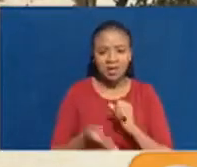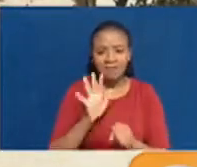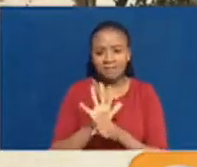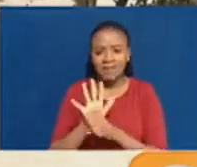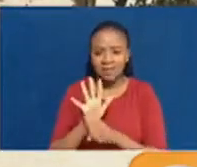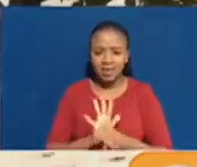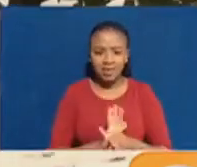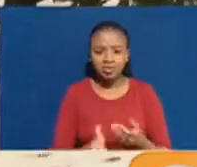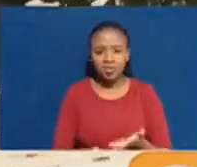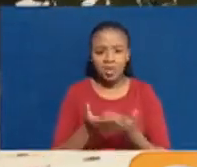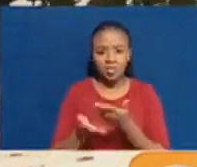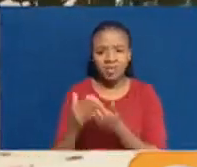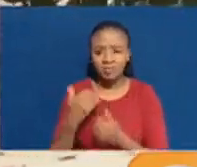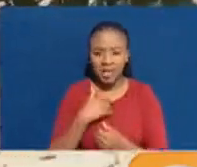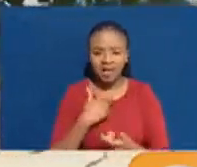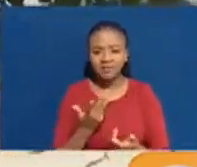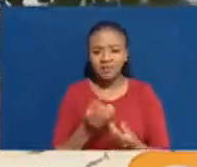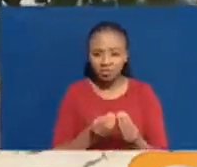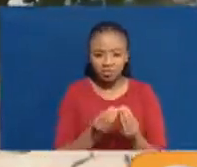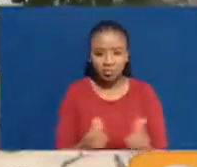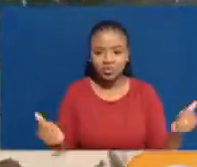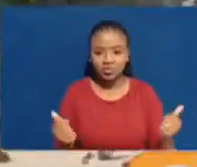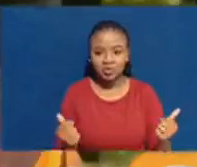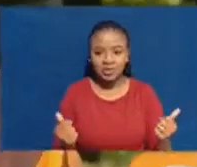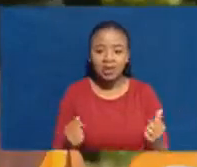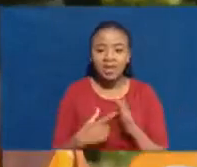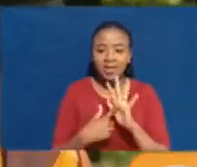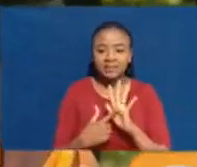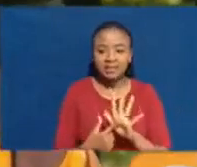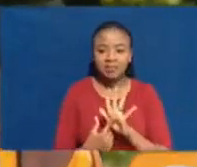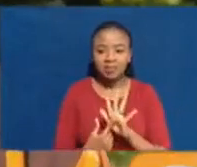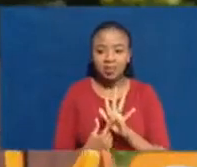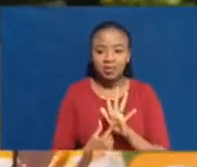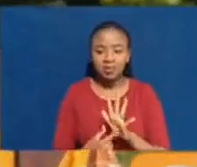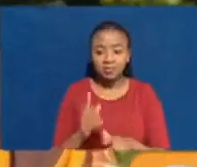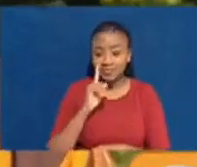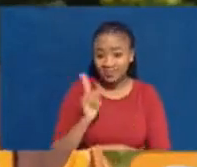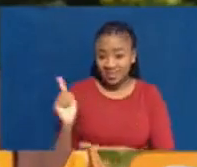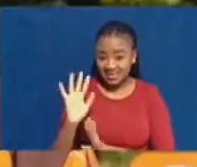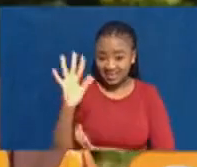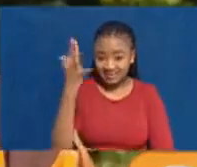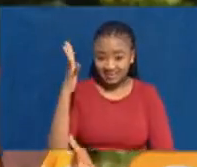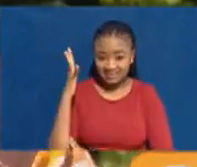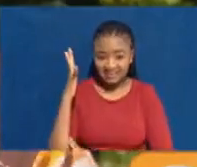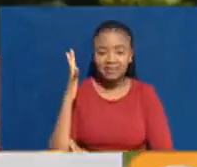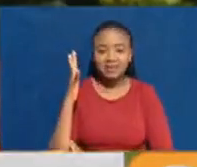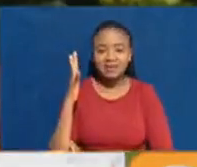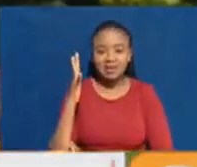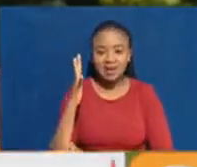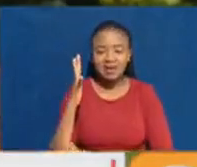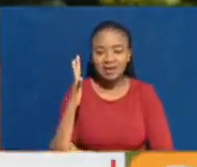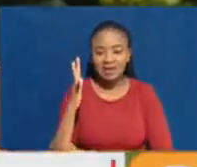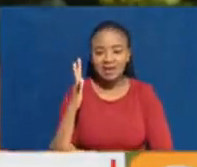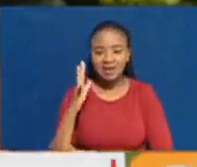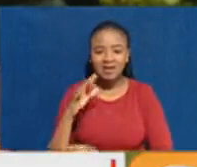ambayo hunyonya hewa kaa mara 5 zaidi ya miti ya kawaida. Hewa kaa imetuzingira na inafanya paka joto